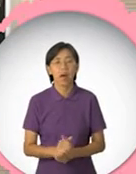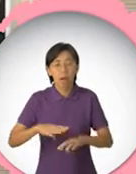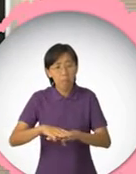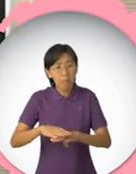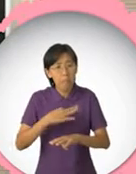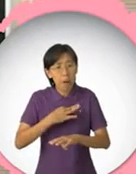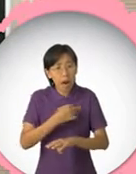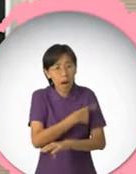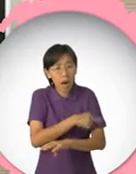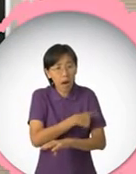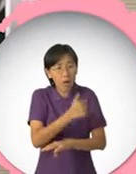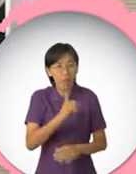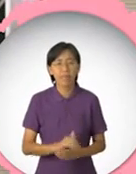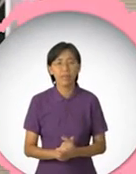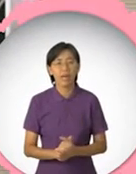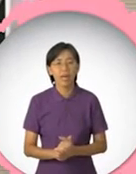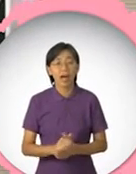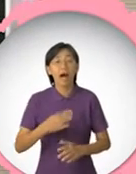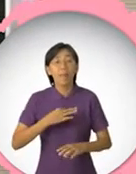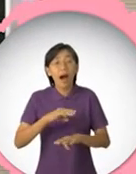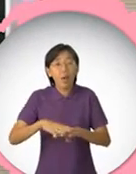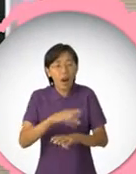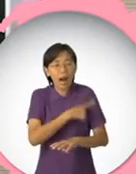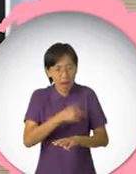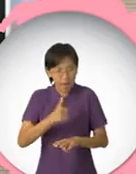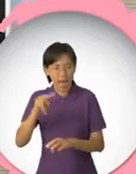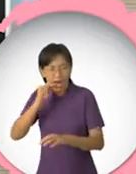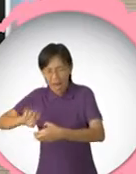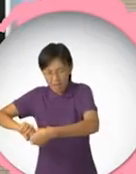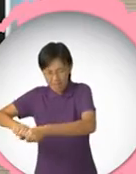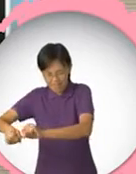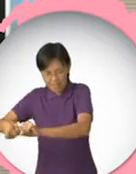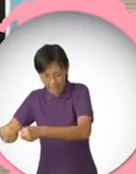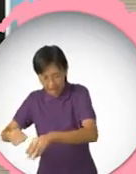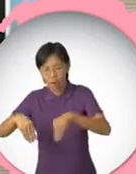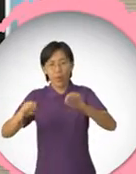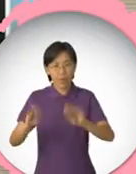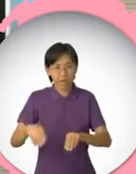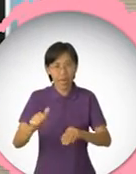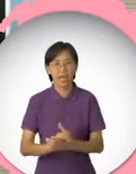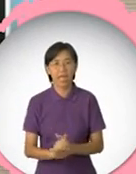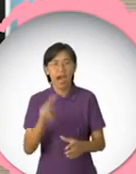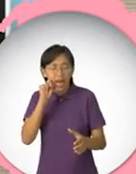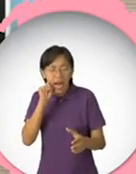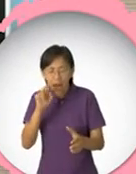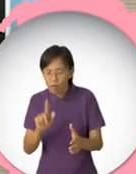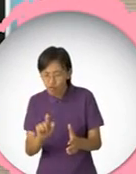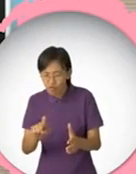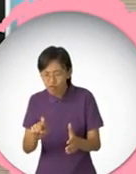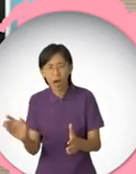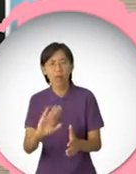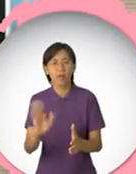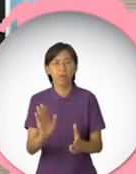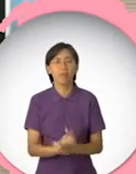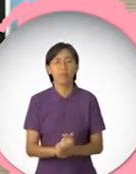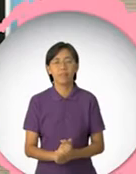ควร ใช้ผ้าขาวบางก็ต้องชุบน้ำบิดหมาดๆนะคะ ครับผม นะคะแต่ว่าไม่ต้องสเปรย์น้ำนะคะตัวนี้ไม่อย่างนั้นเดี๋ยวโด